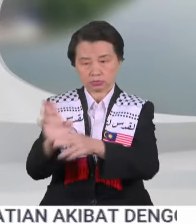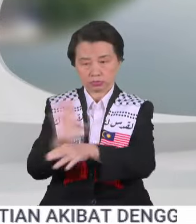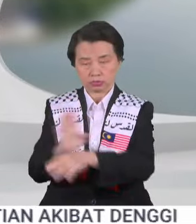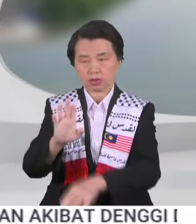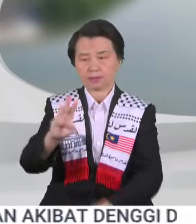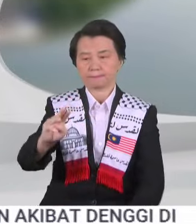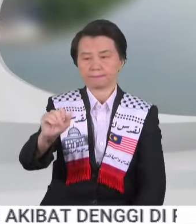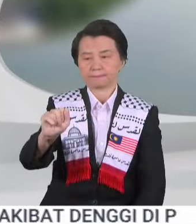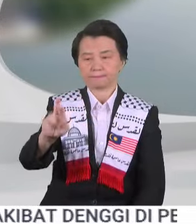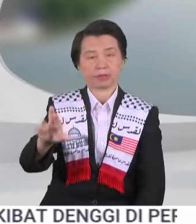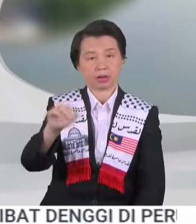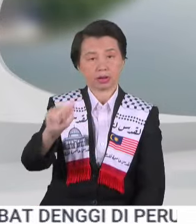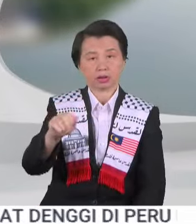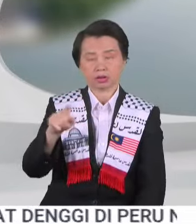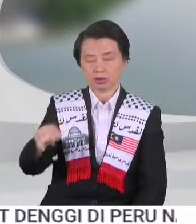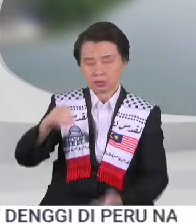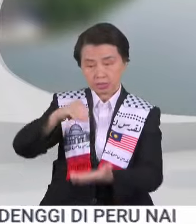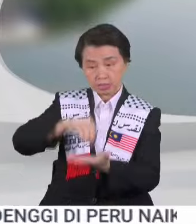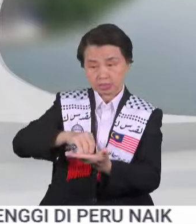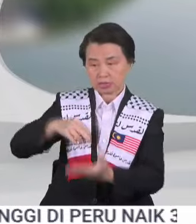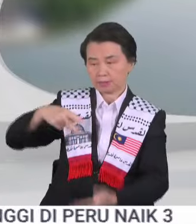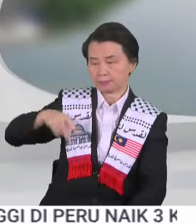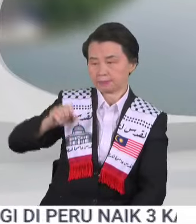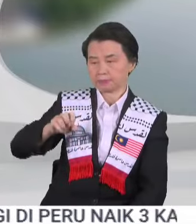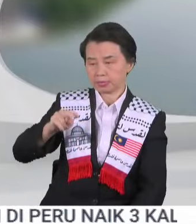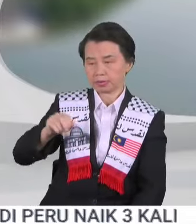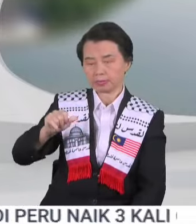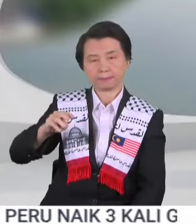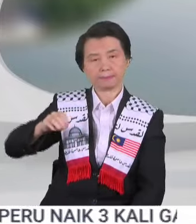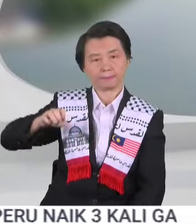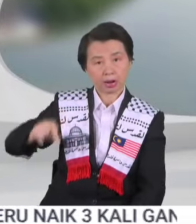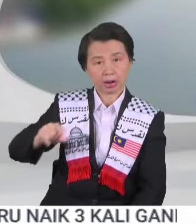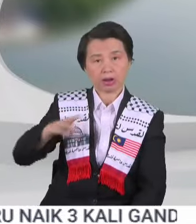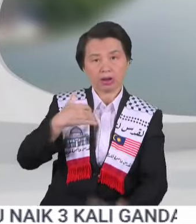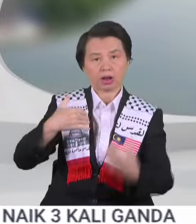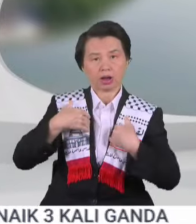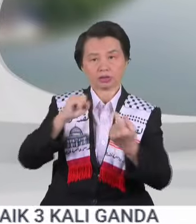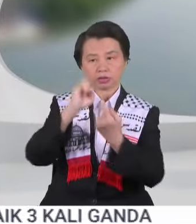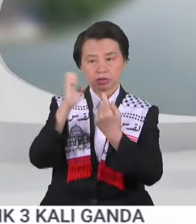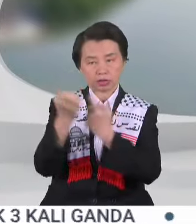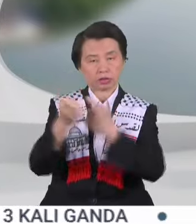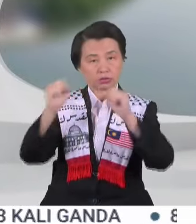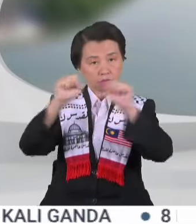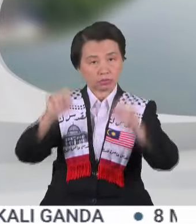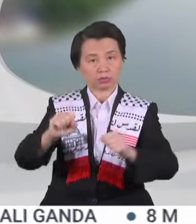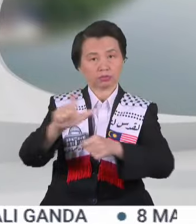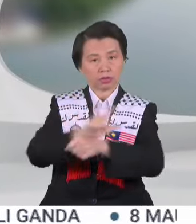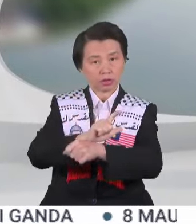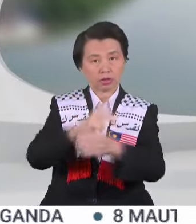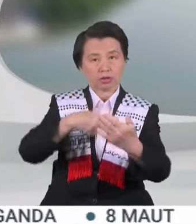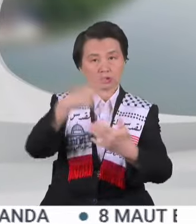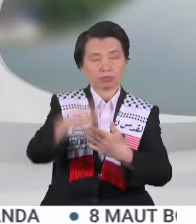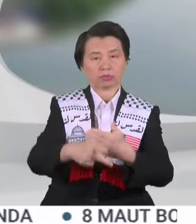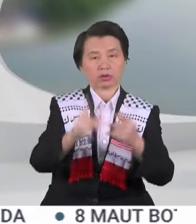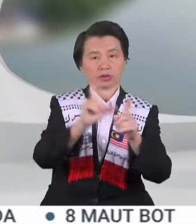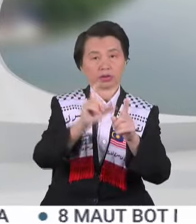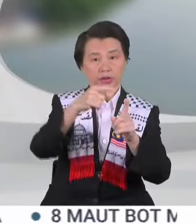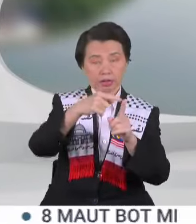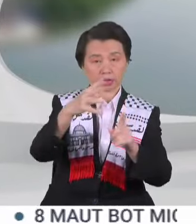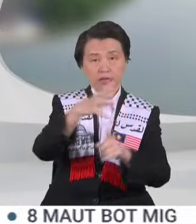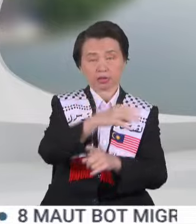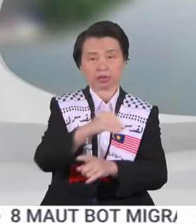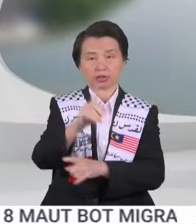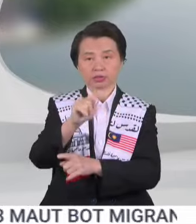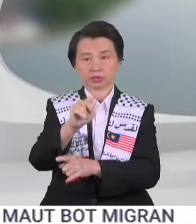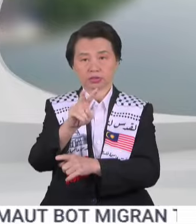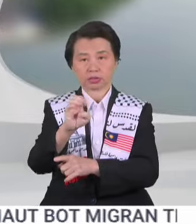dikagumi. Giat Mara Pinampang antara institusi kemahiran yang menjadikan ekosistem lengkap untuk program teknikal dan vokasional TVET,